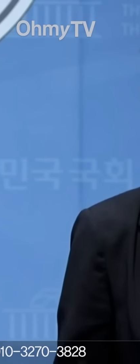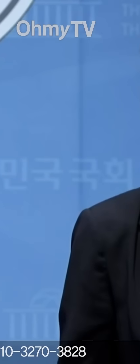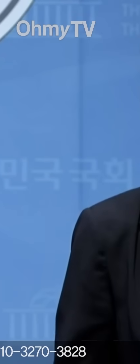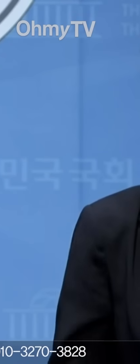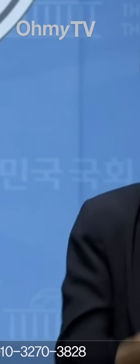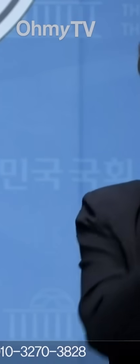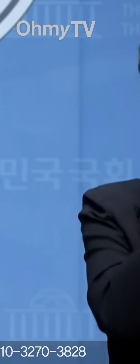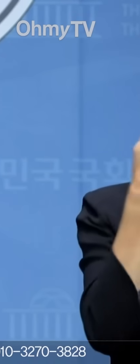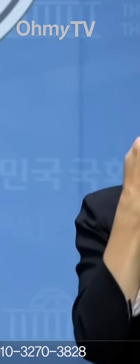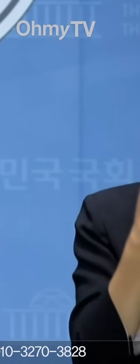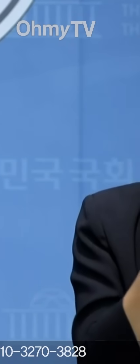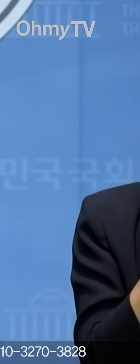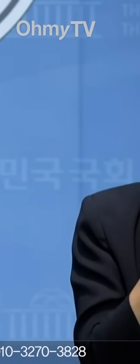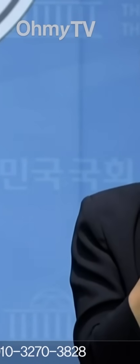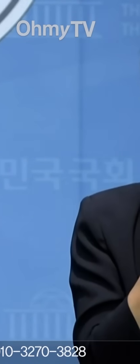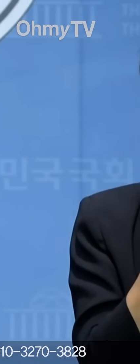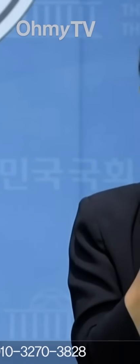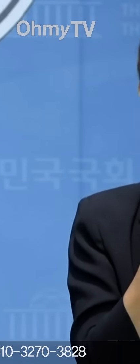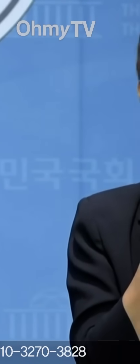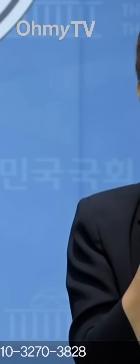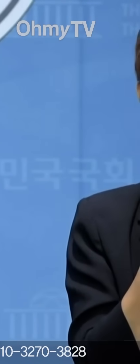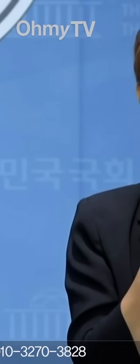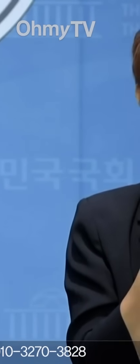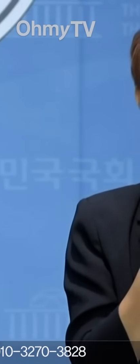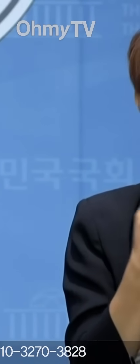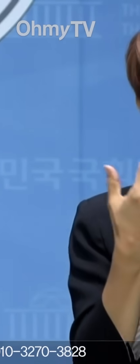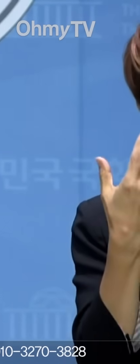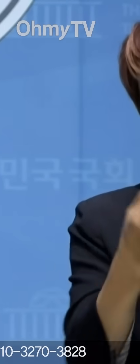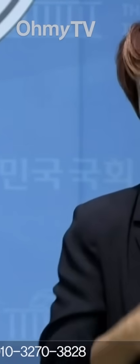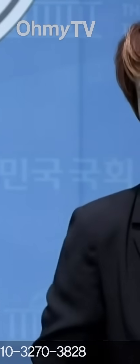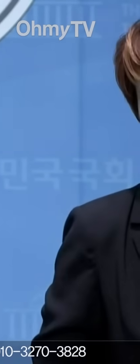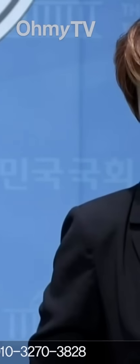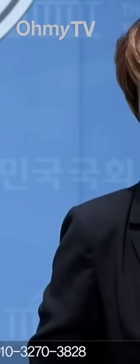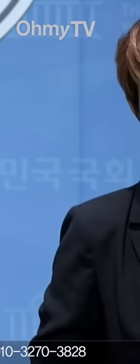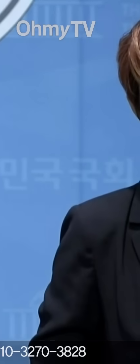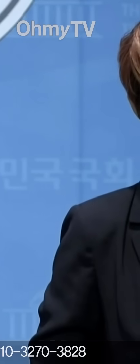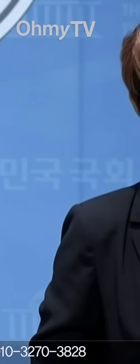증거가 없다는 말에 다름 아니라고 저희는 확신하면서 이에 대해